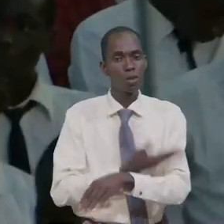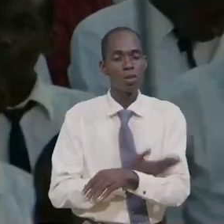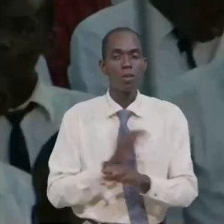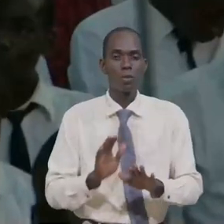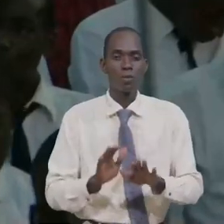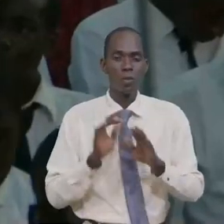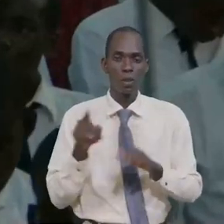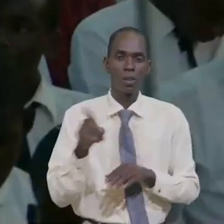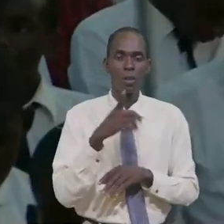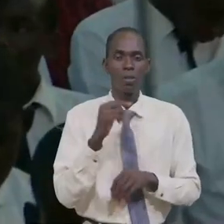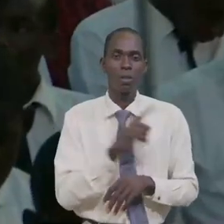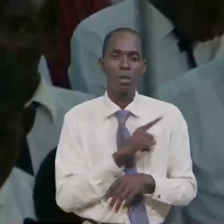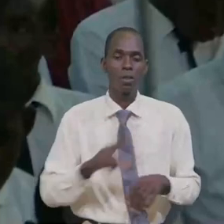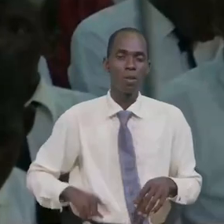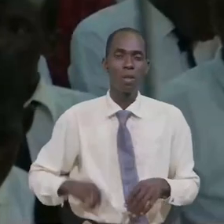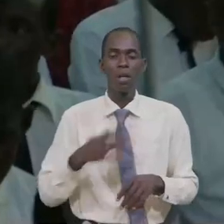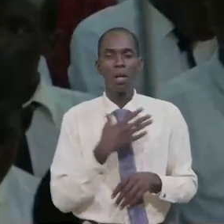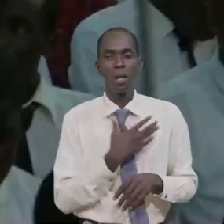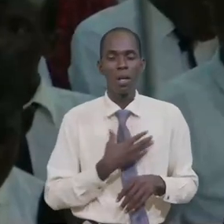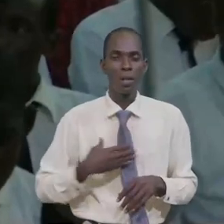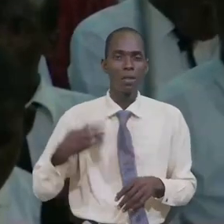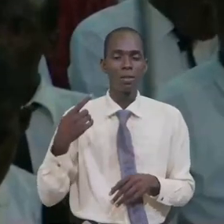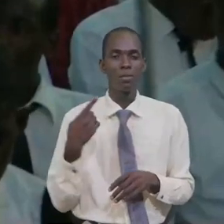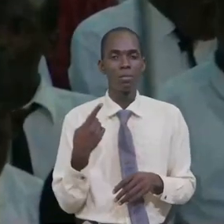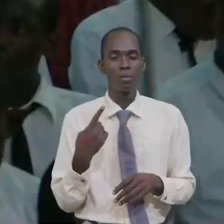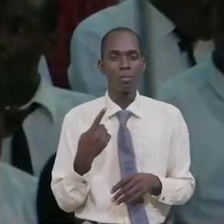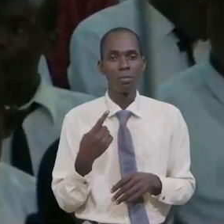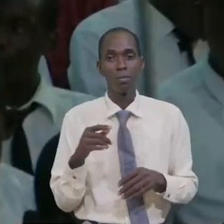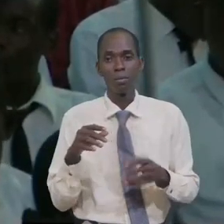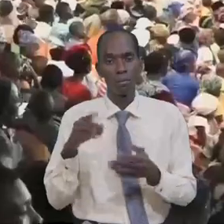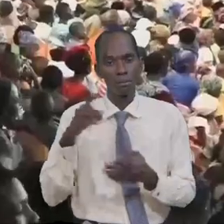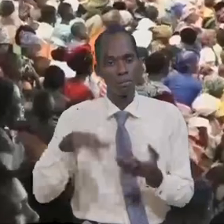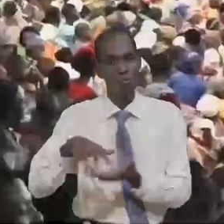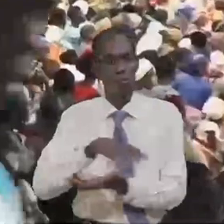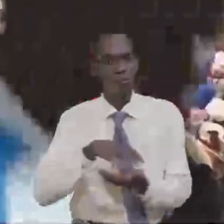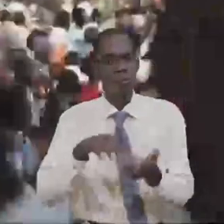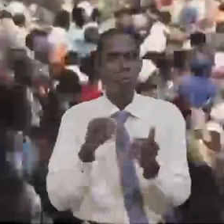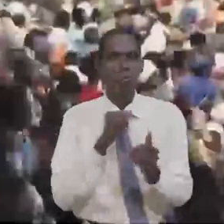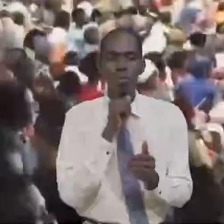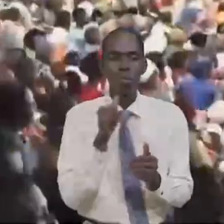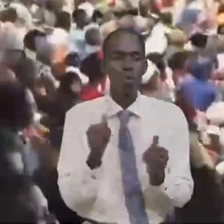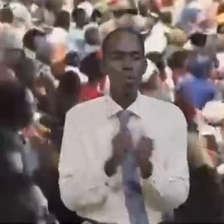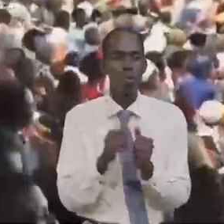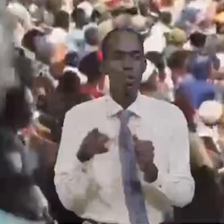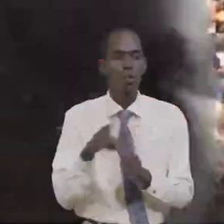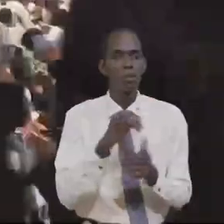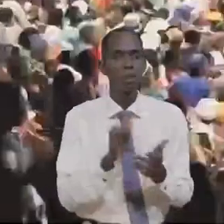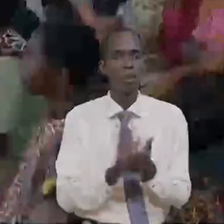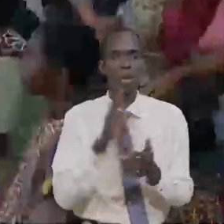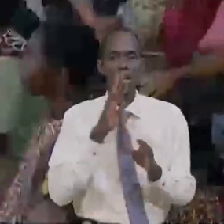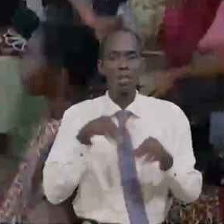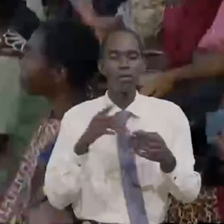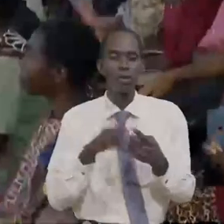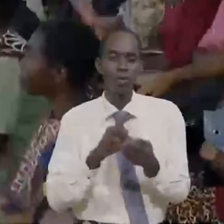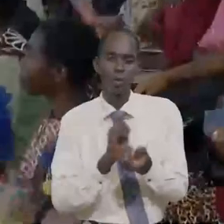et ne te mêle pas avec les hommes remis en ne te mêle pas